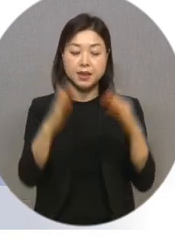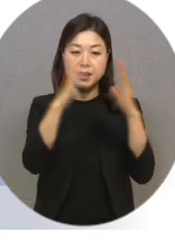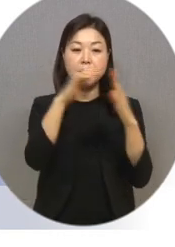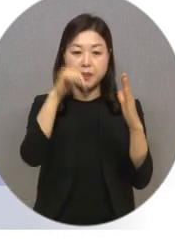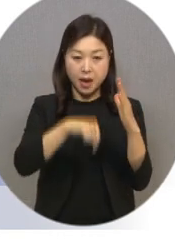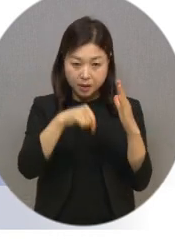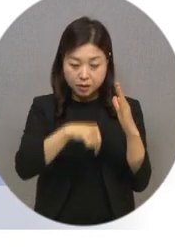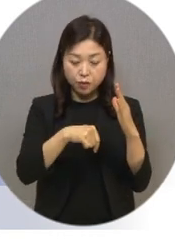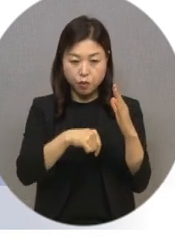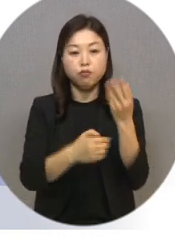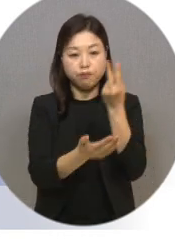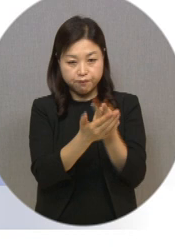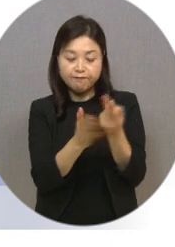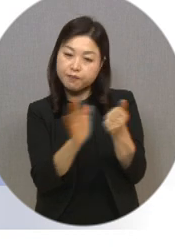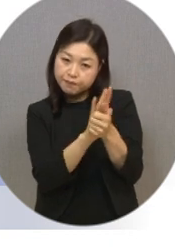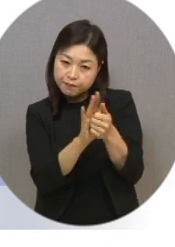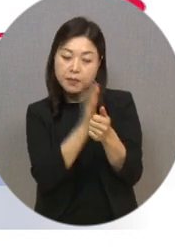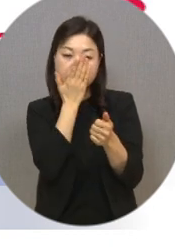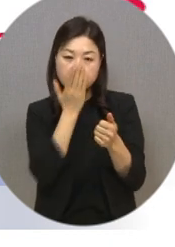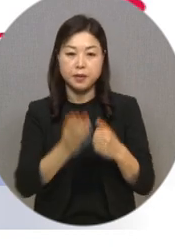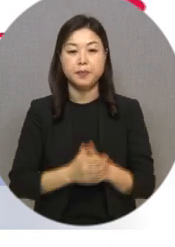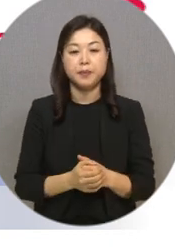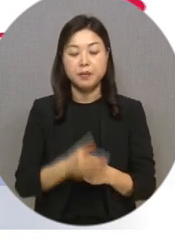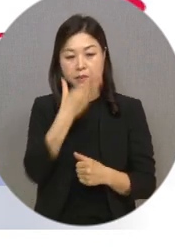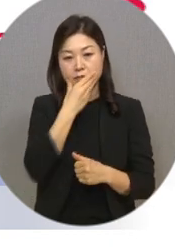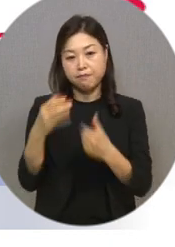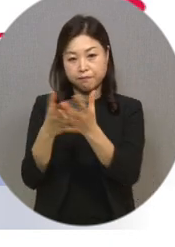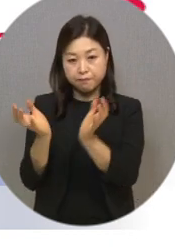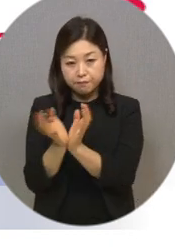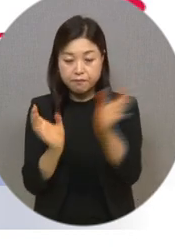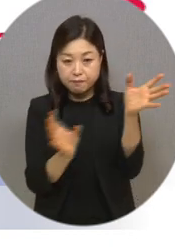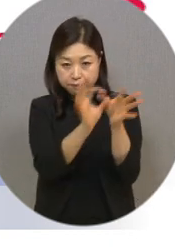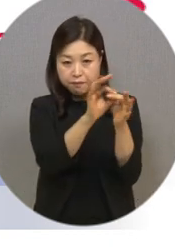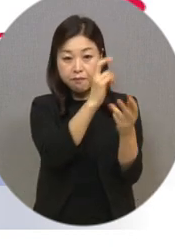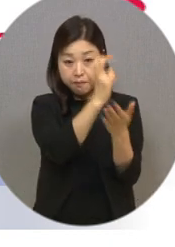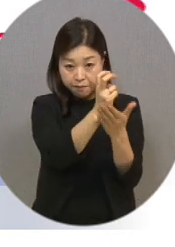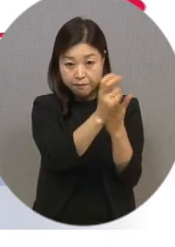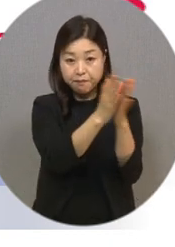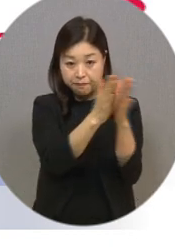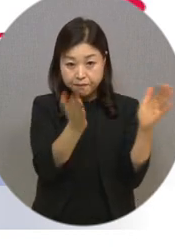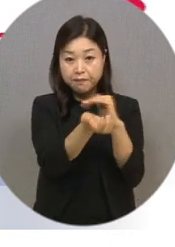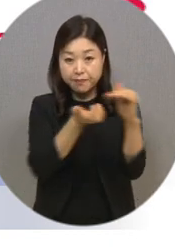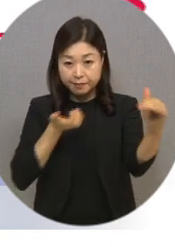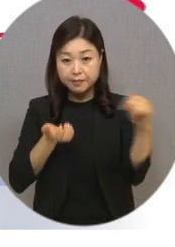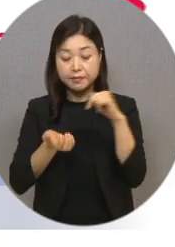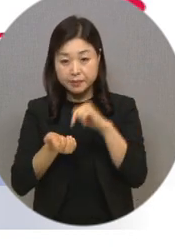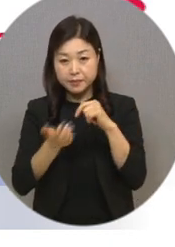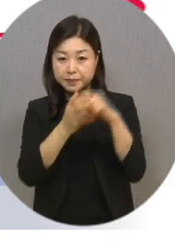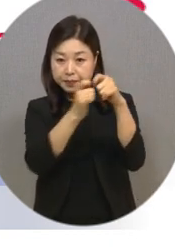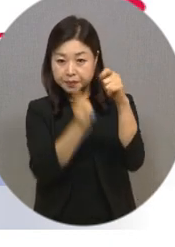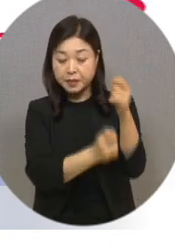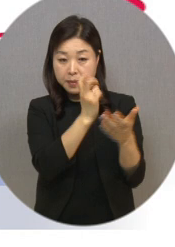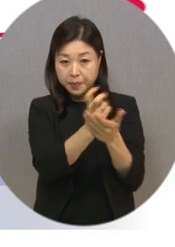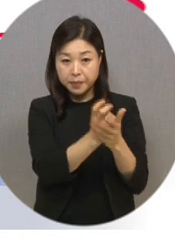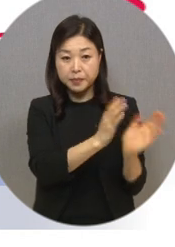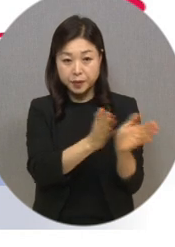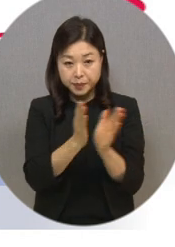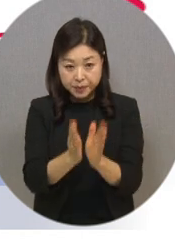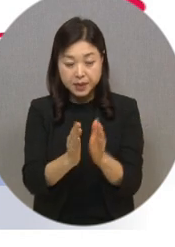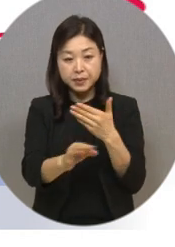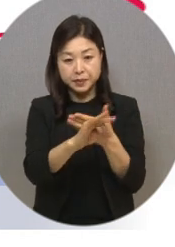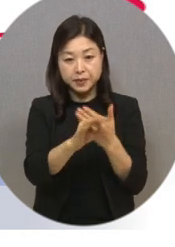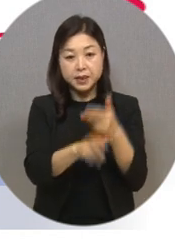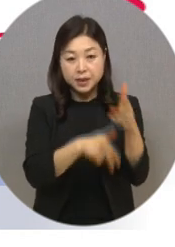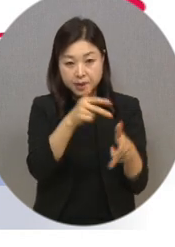받을 수 있게 됐습니다 복지부는 관련법이 본격적으로 시행되기 전까지 하위법령 마련과 시범 사업